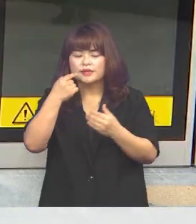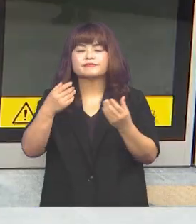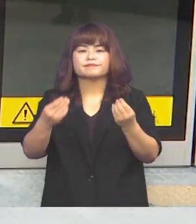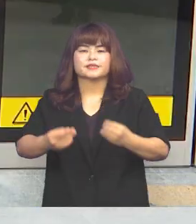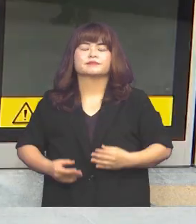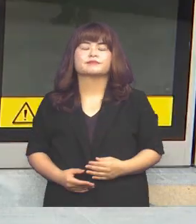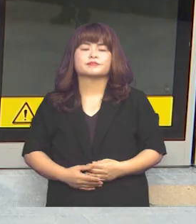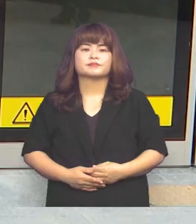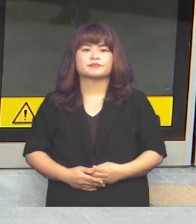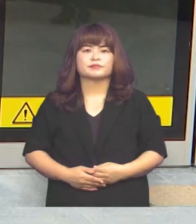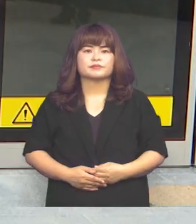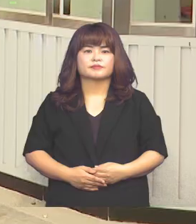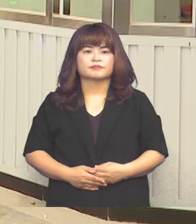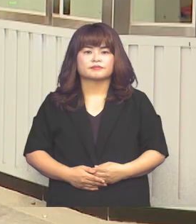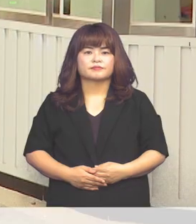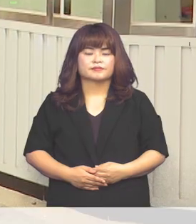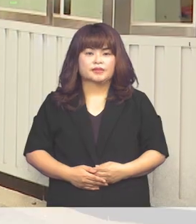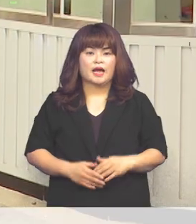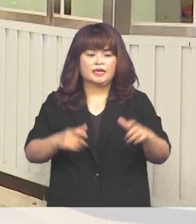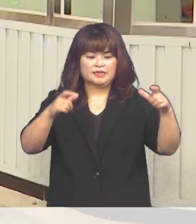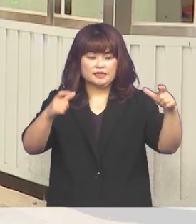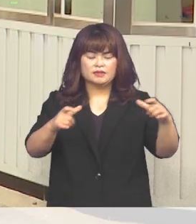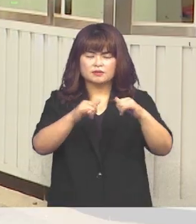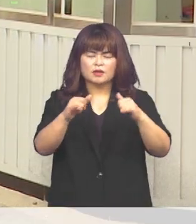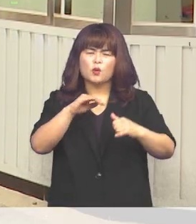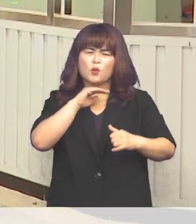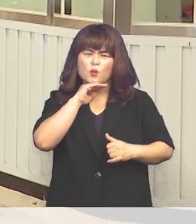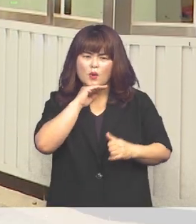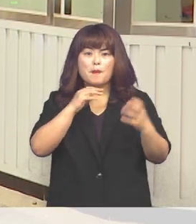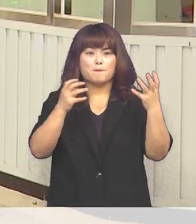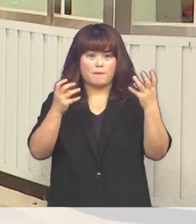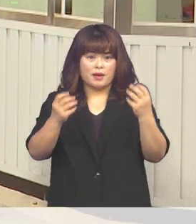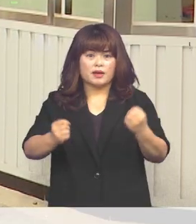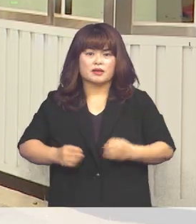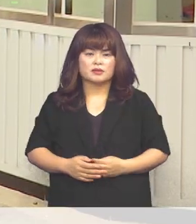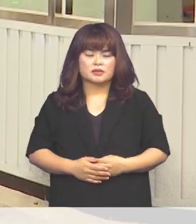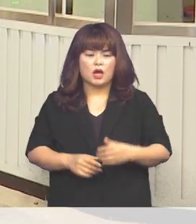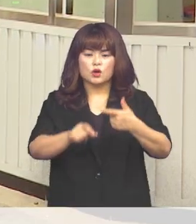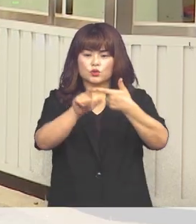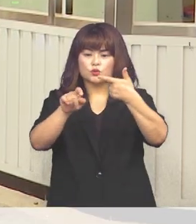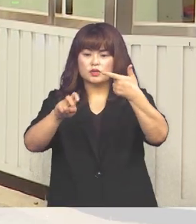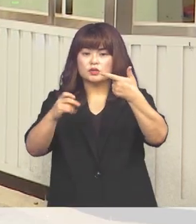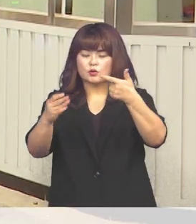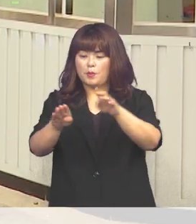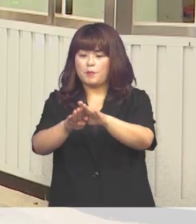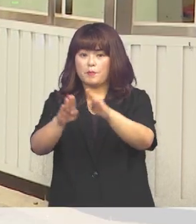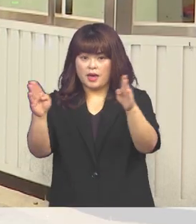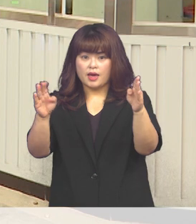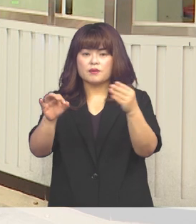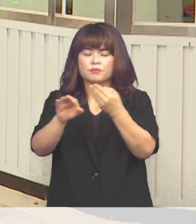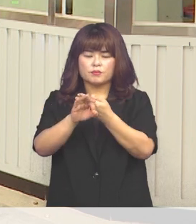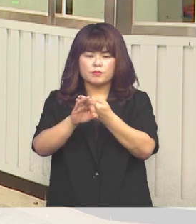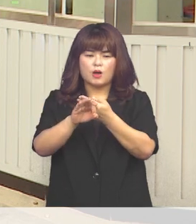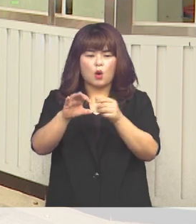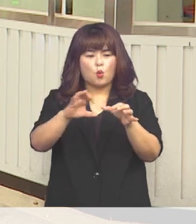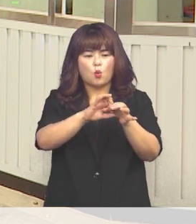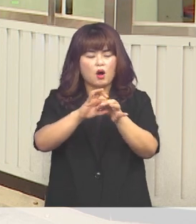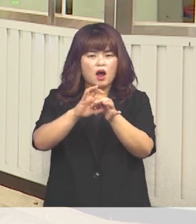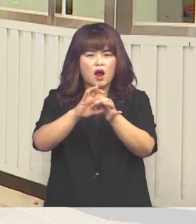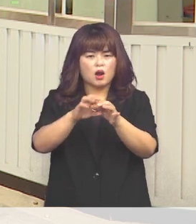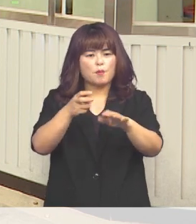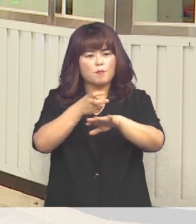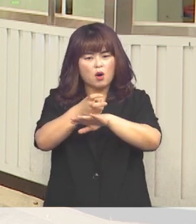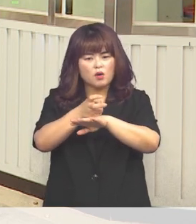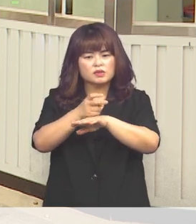현황을 확인했습니다. 네, 시민들이 오래 기다리셨습니다. 29일 개통이 되면